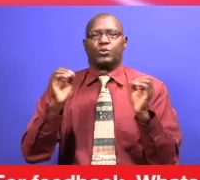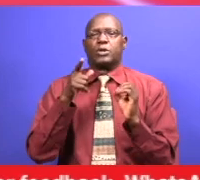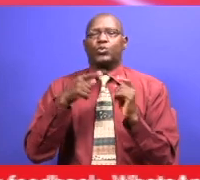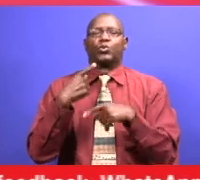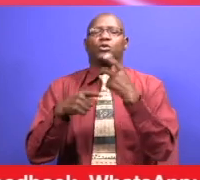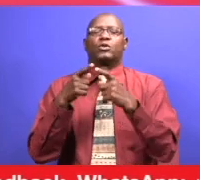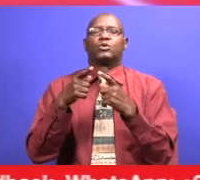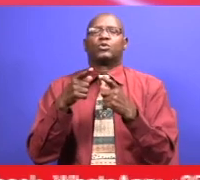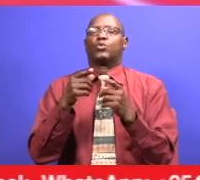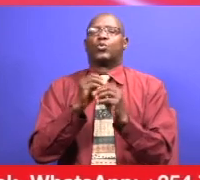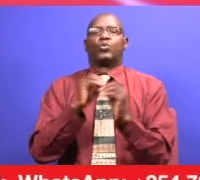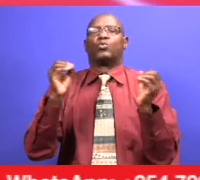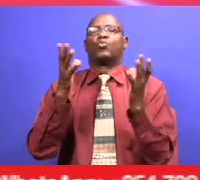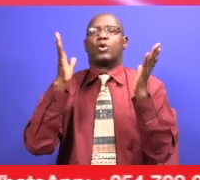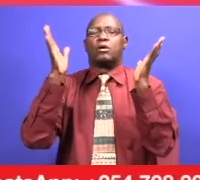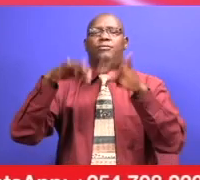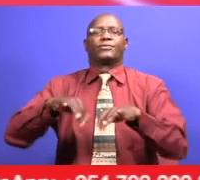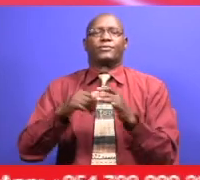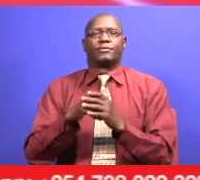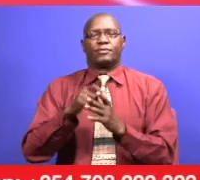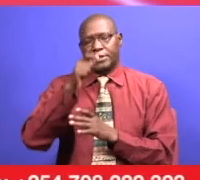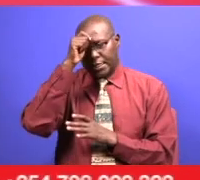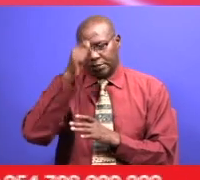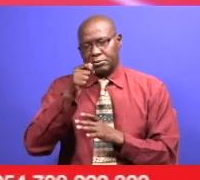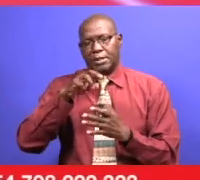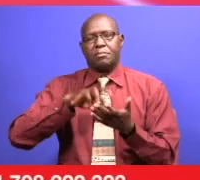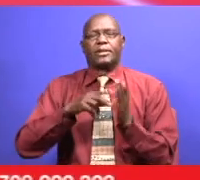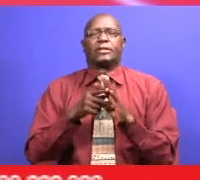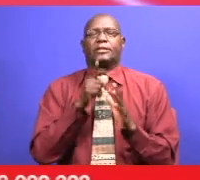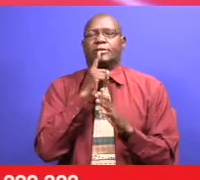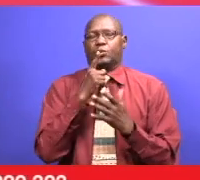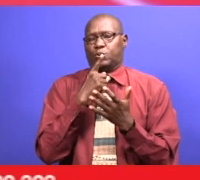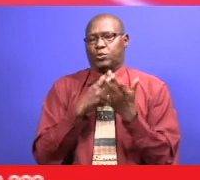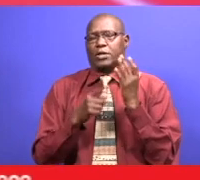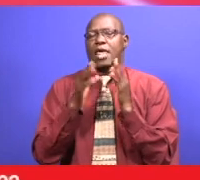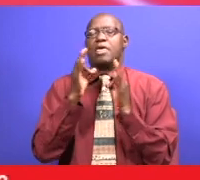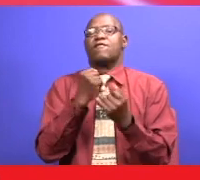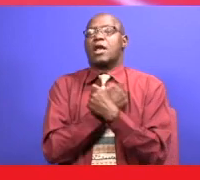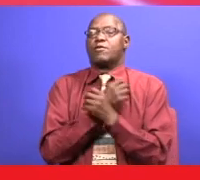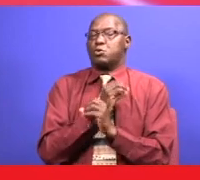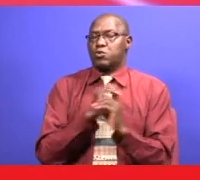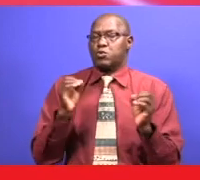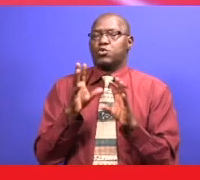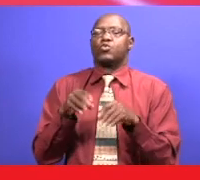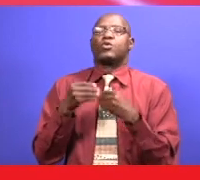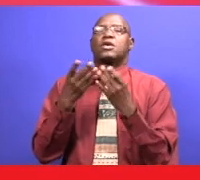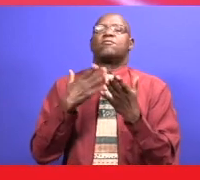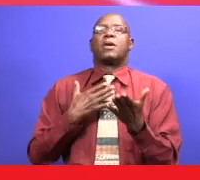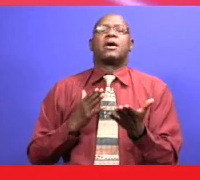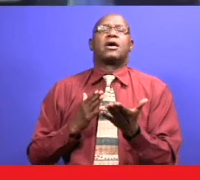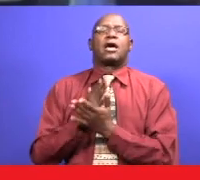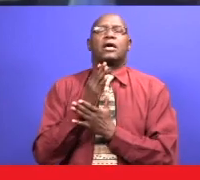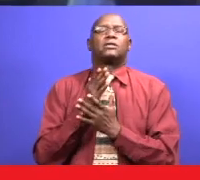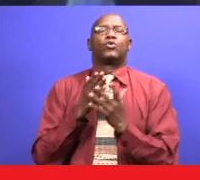ikaendelea, itazambaratika. Na heshima ni kusema, hata kama hunipendi, nipatie haki zangu